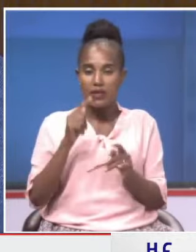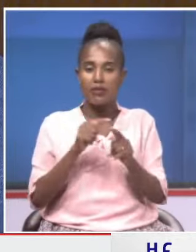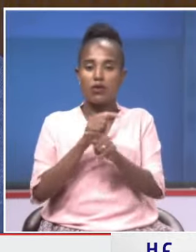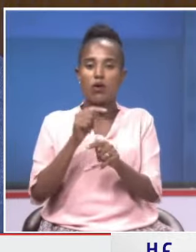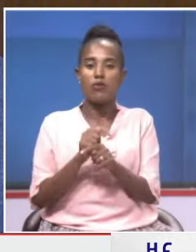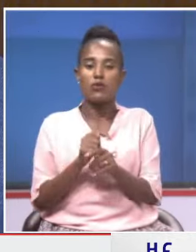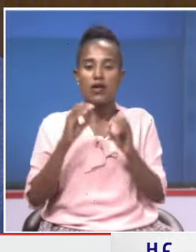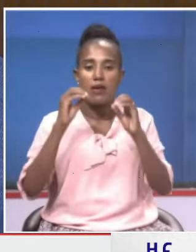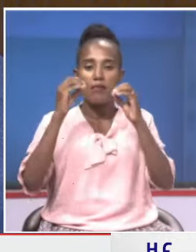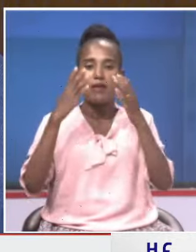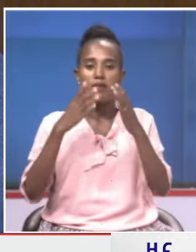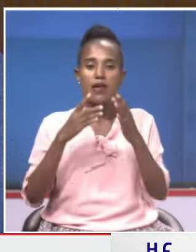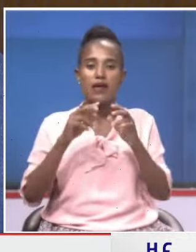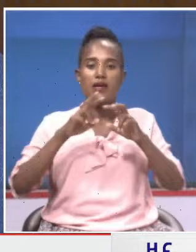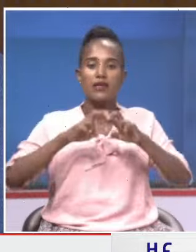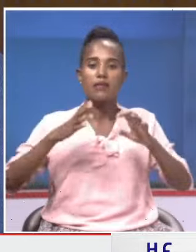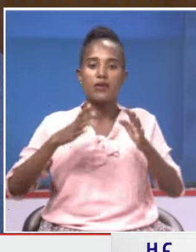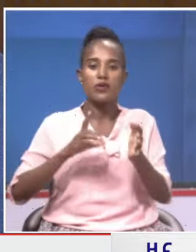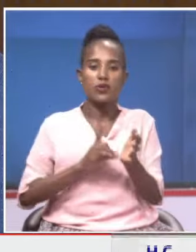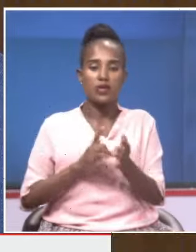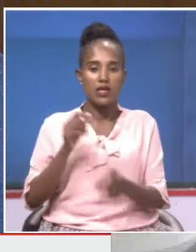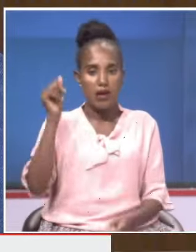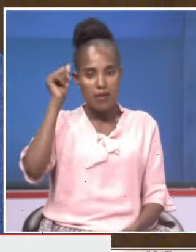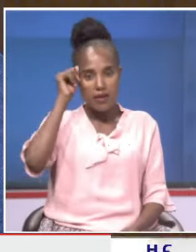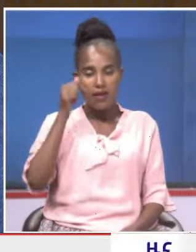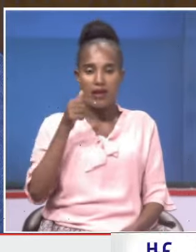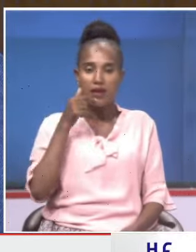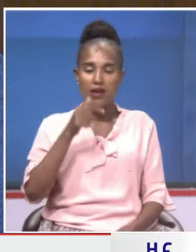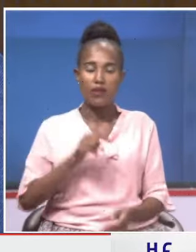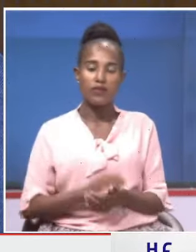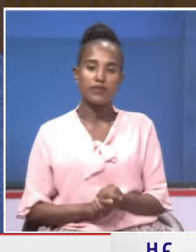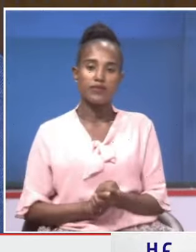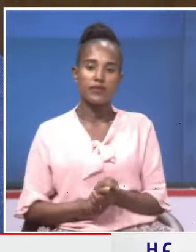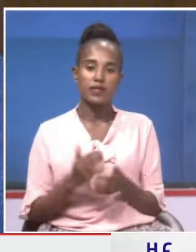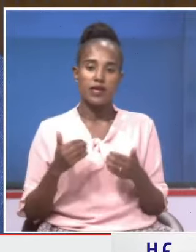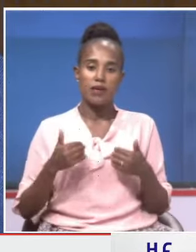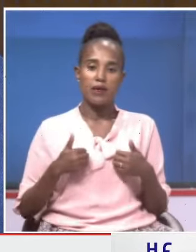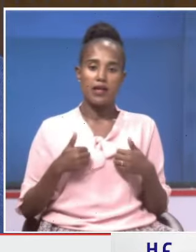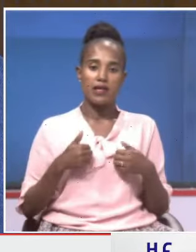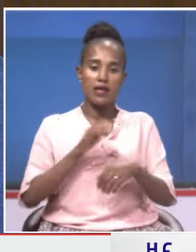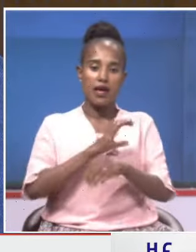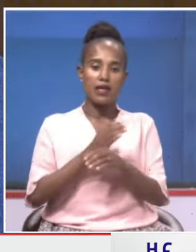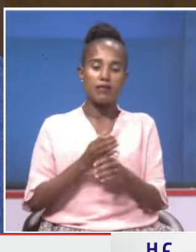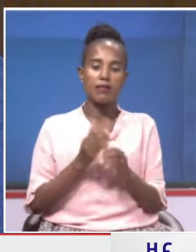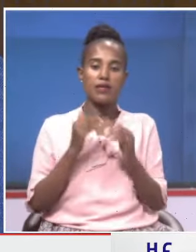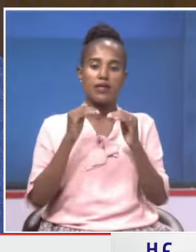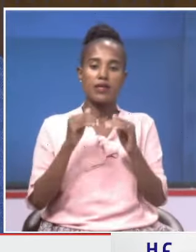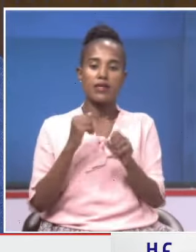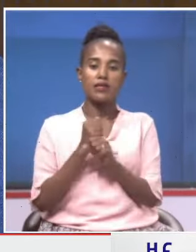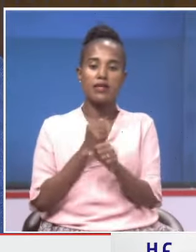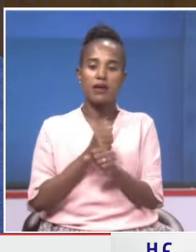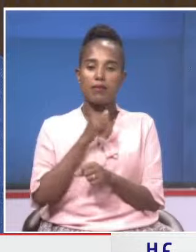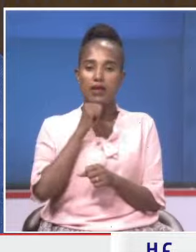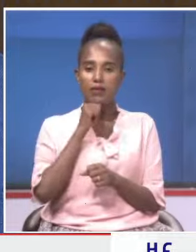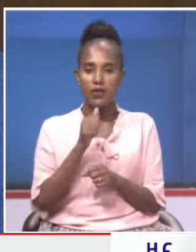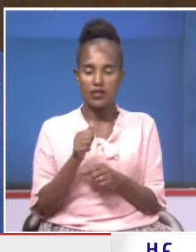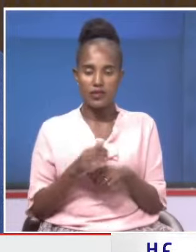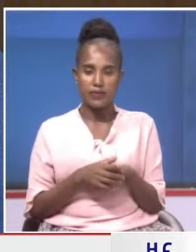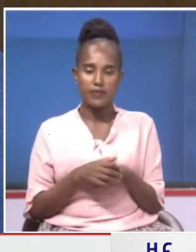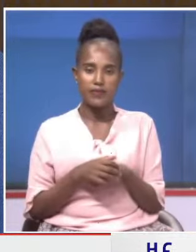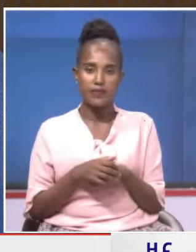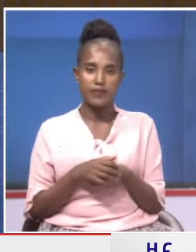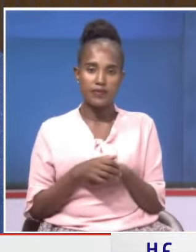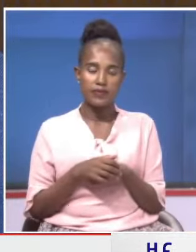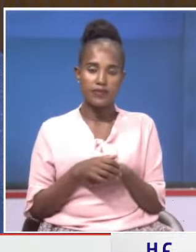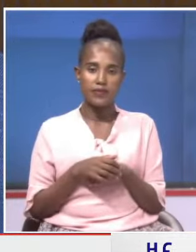በኢንስቲትዩቱ መምህርና ተመራማሪ የሆኑት ዶክተር አበራ ከጨ ይናገራሉ። ባለን አቅም ልክ እየሰራን ባለመሆናችን